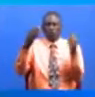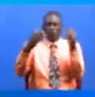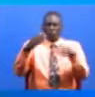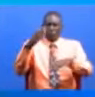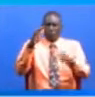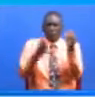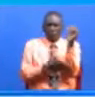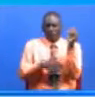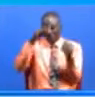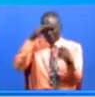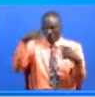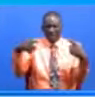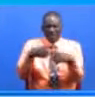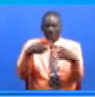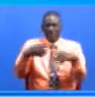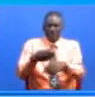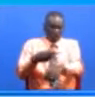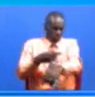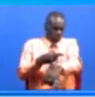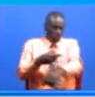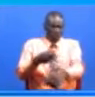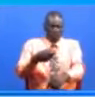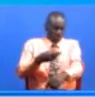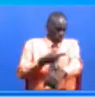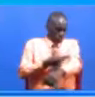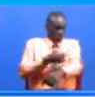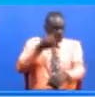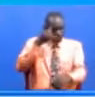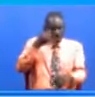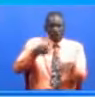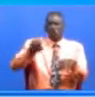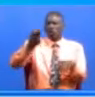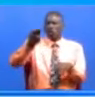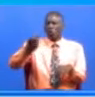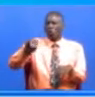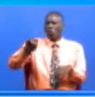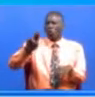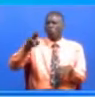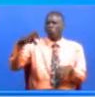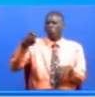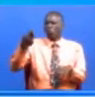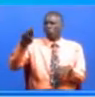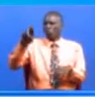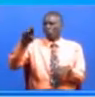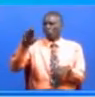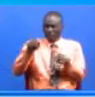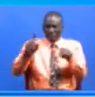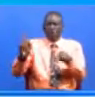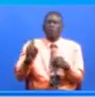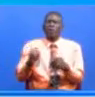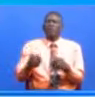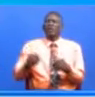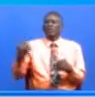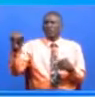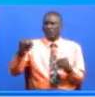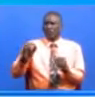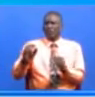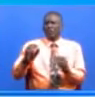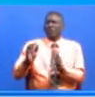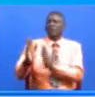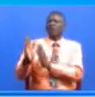aina mbalimbali za dawa za kulevya katika eneo la Muthurwa hapa Nairobi. Haya yanajiri huku wizara ya usalama wa ndani ikiendelea na vita dhidi